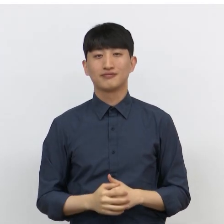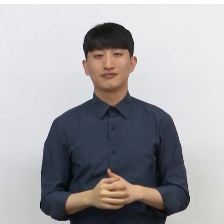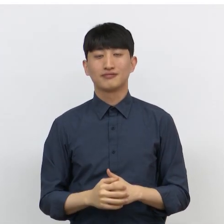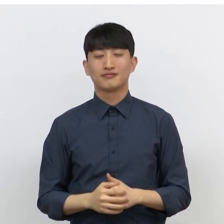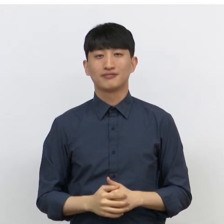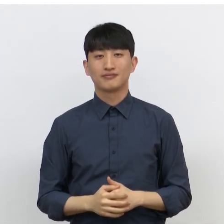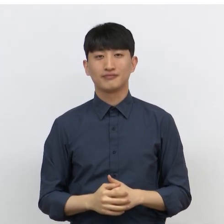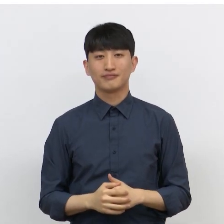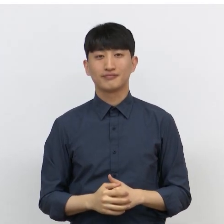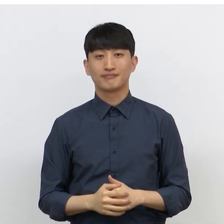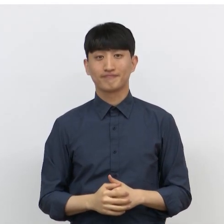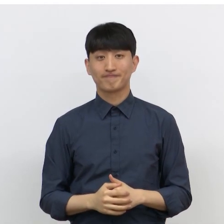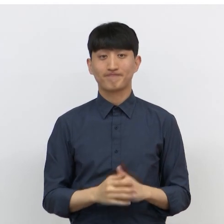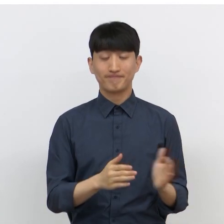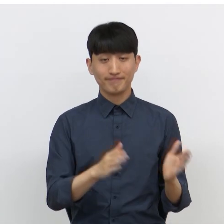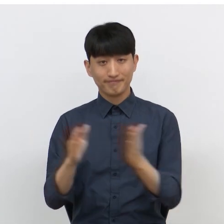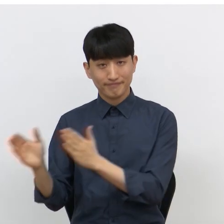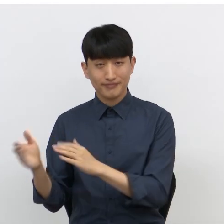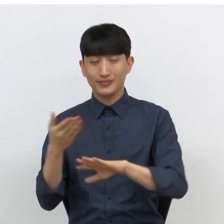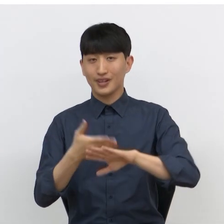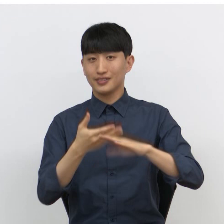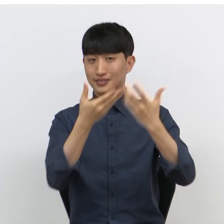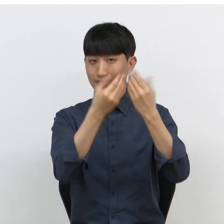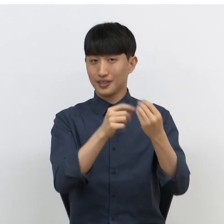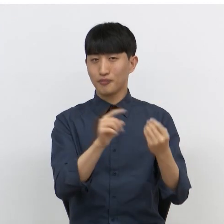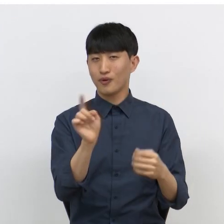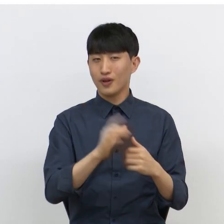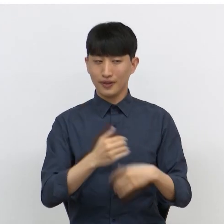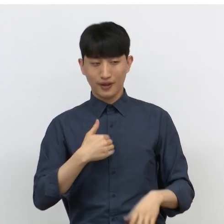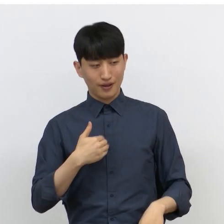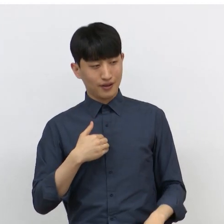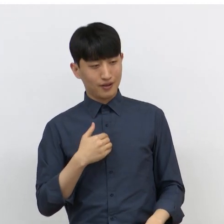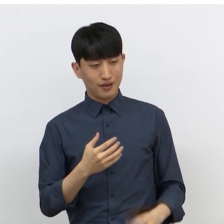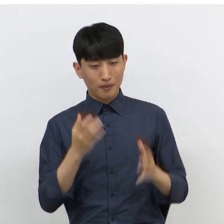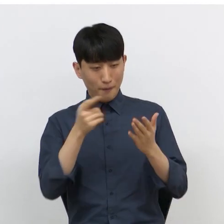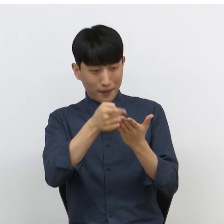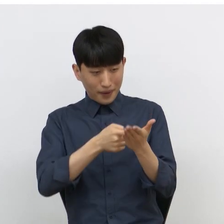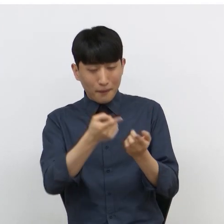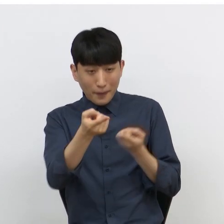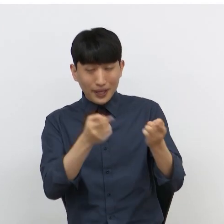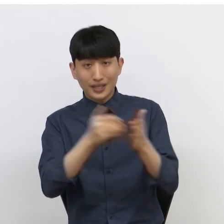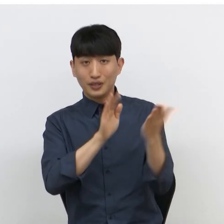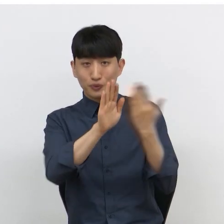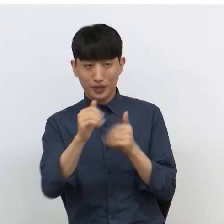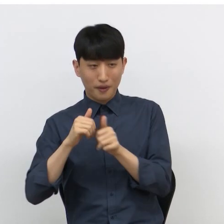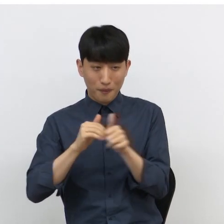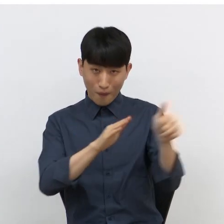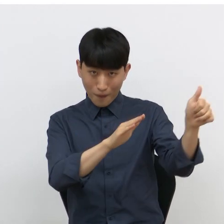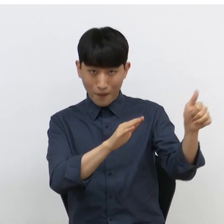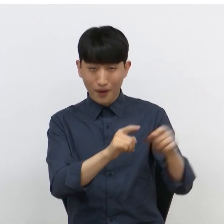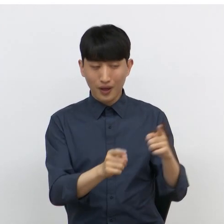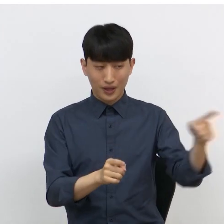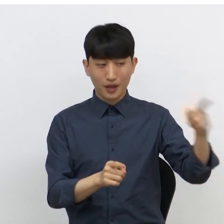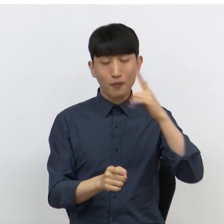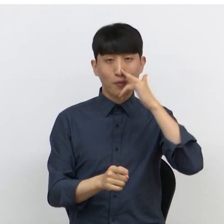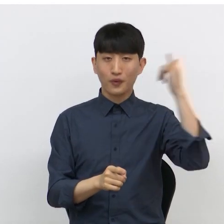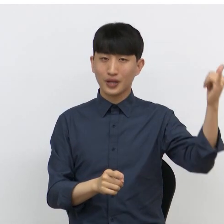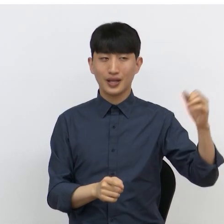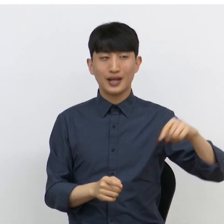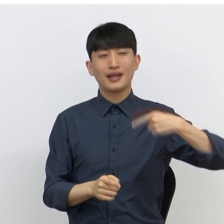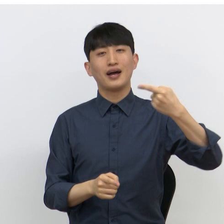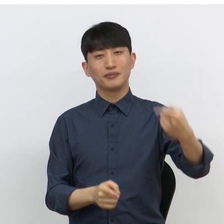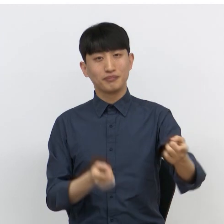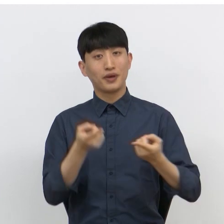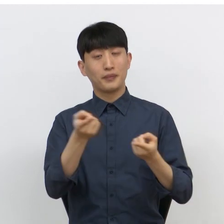자, 그리고 또 한 사례는 제가 이제 매핑하고 보내면 보호자들이 이제 다음번